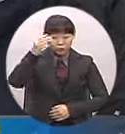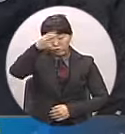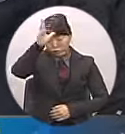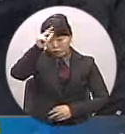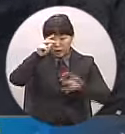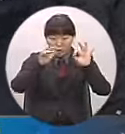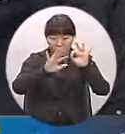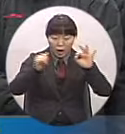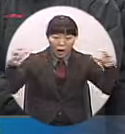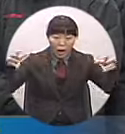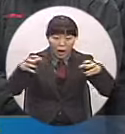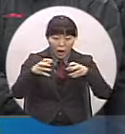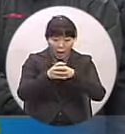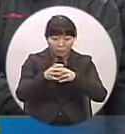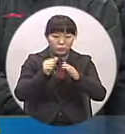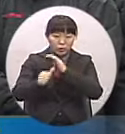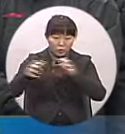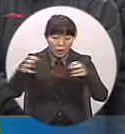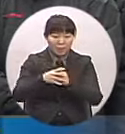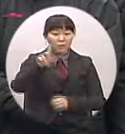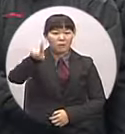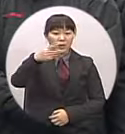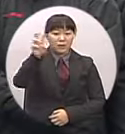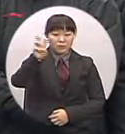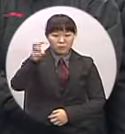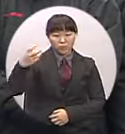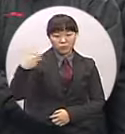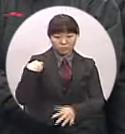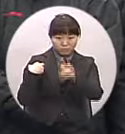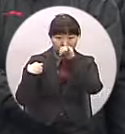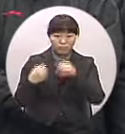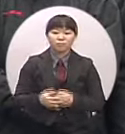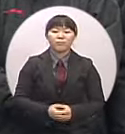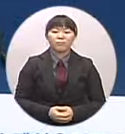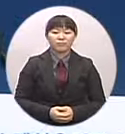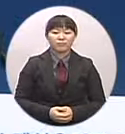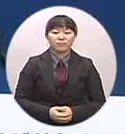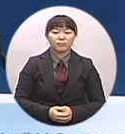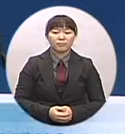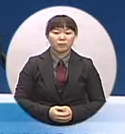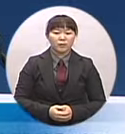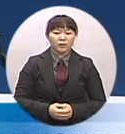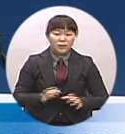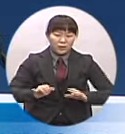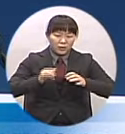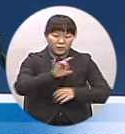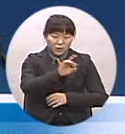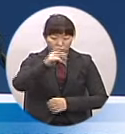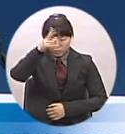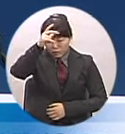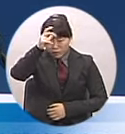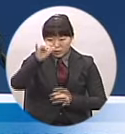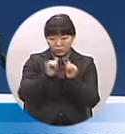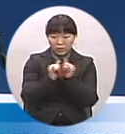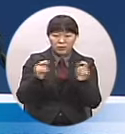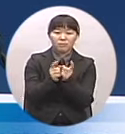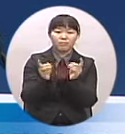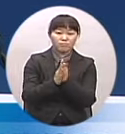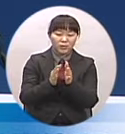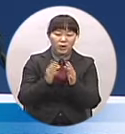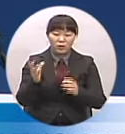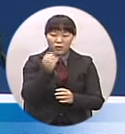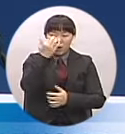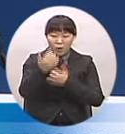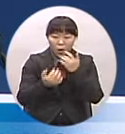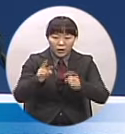전세계 경찰과 선수 등 130여 명이 그 임무를 맡았습니다. 세계 각국의 경찰관들이 직접